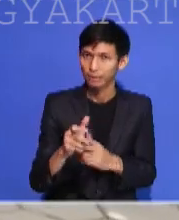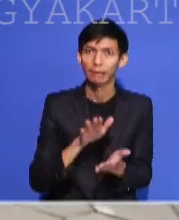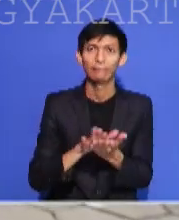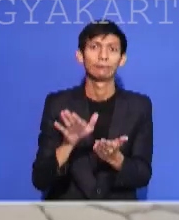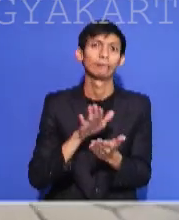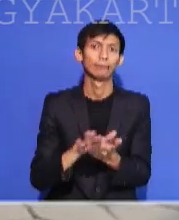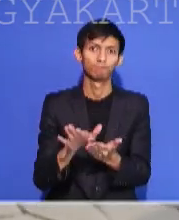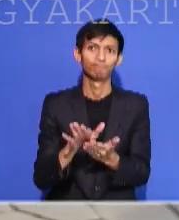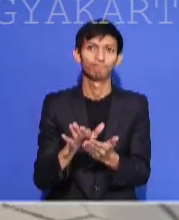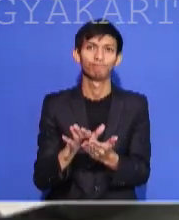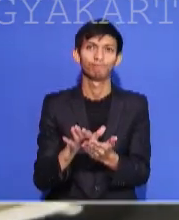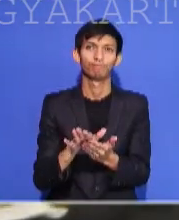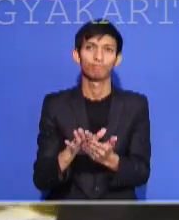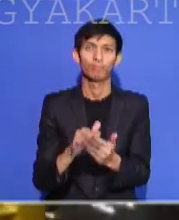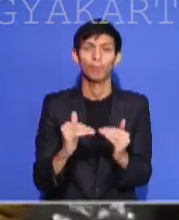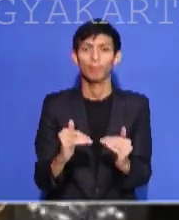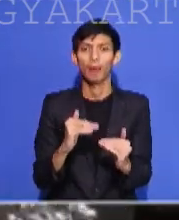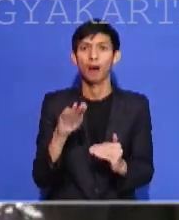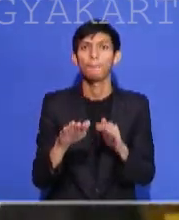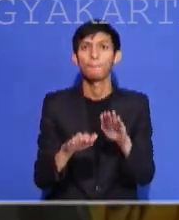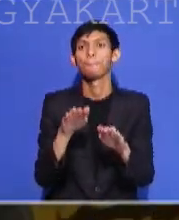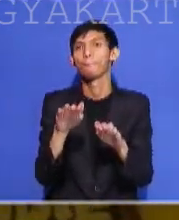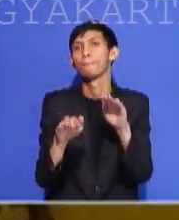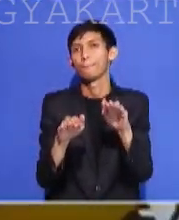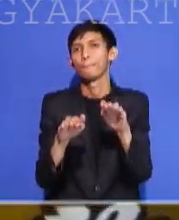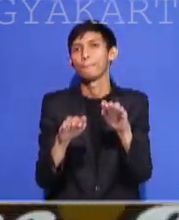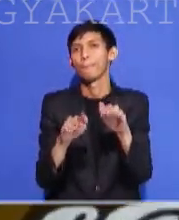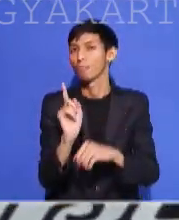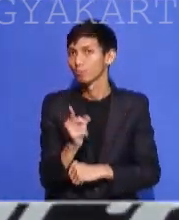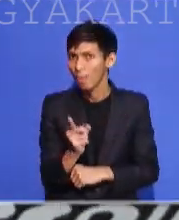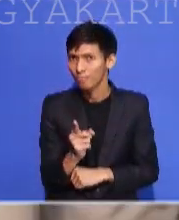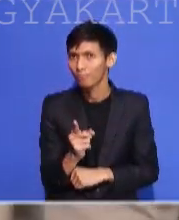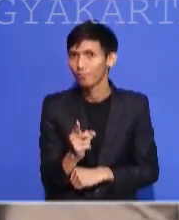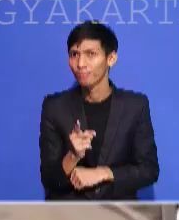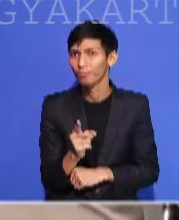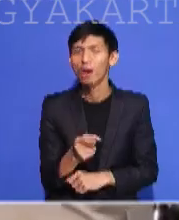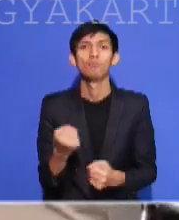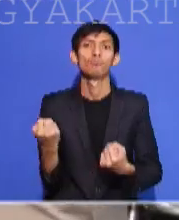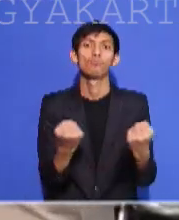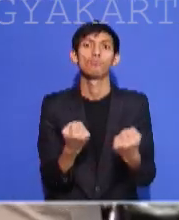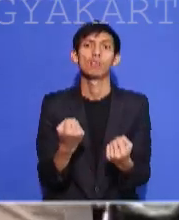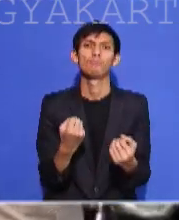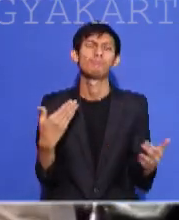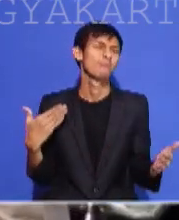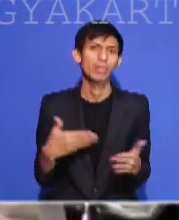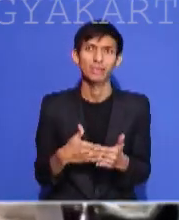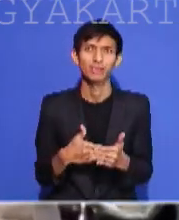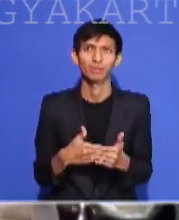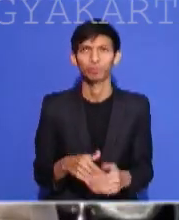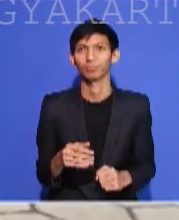tersebut dilaksanakan secara bertahap. Hal ini karena keterbatasan armada truk box yang mengangkut logistik.